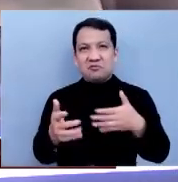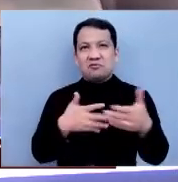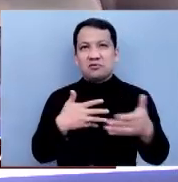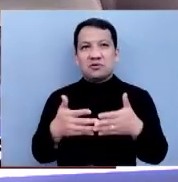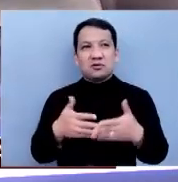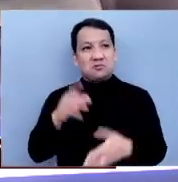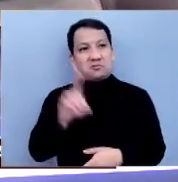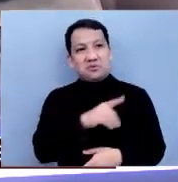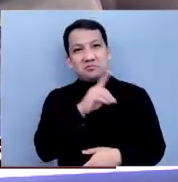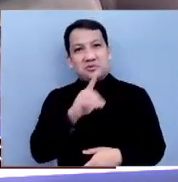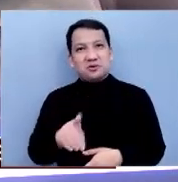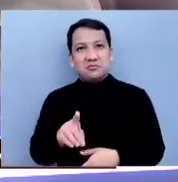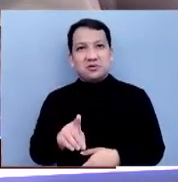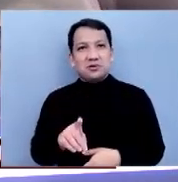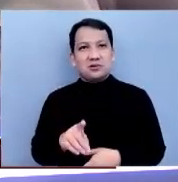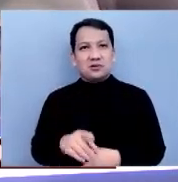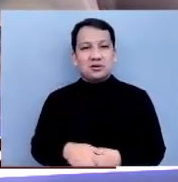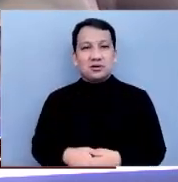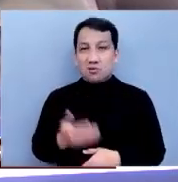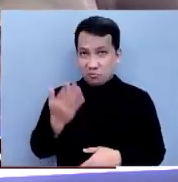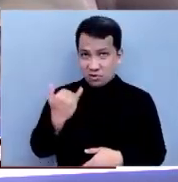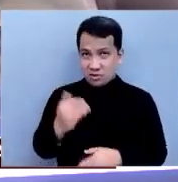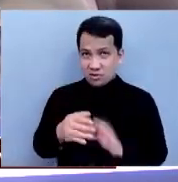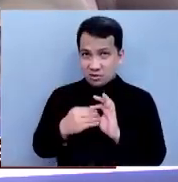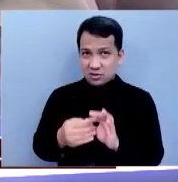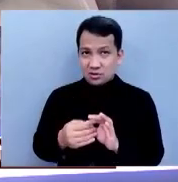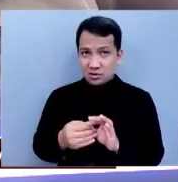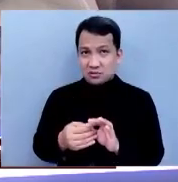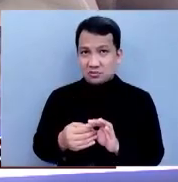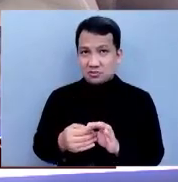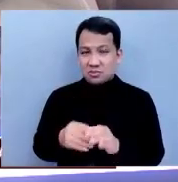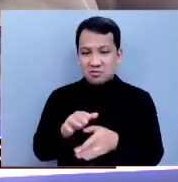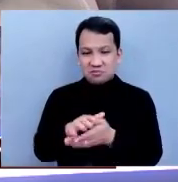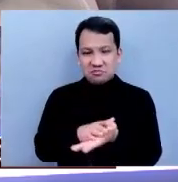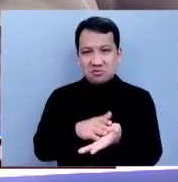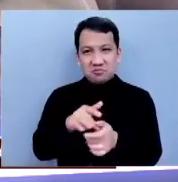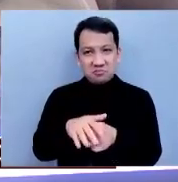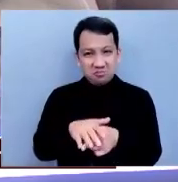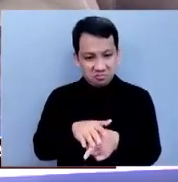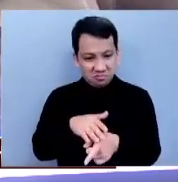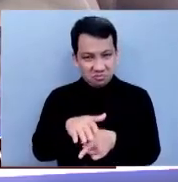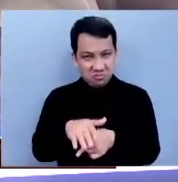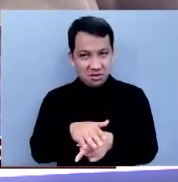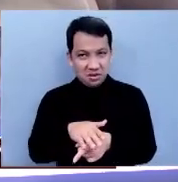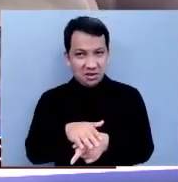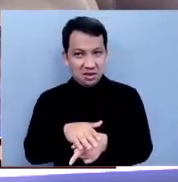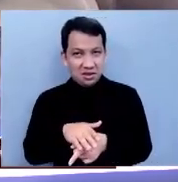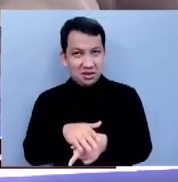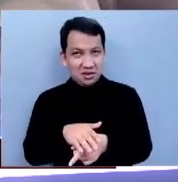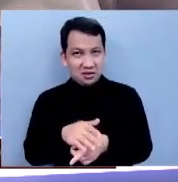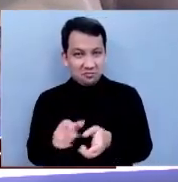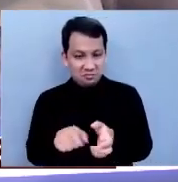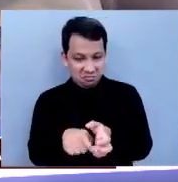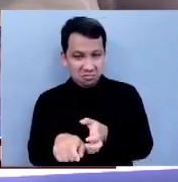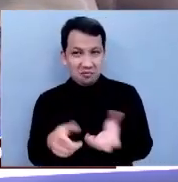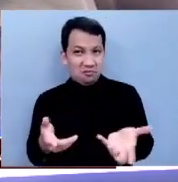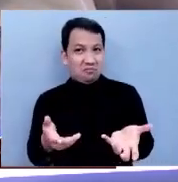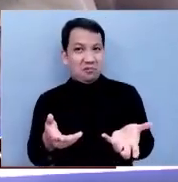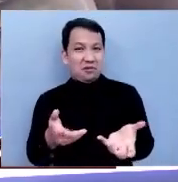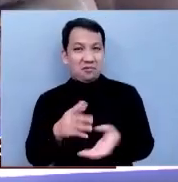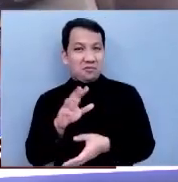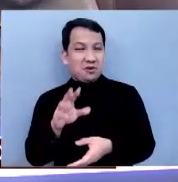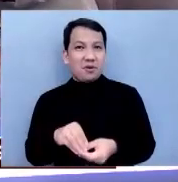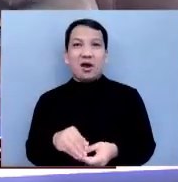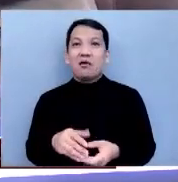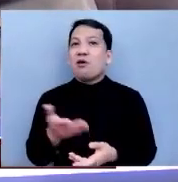pa siya sa kanyang tawag sa baril. Kasi gera patani yan, hinihimas-himas mo yan. Para second wife ang tawag mo, no? Okay, anong klaseng